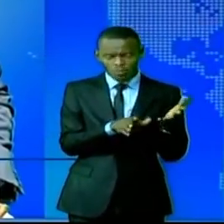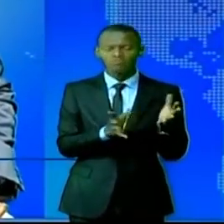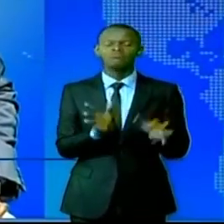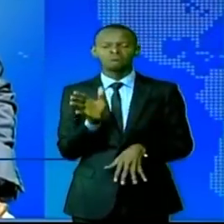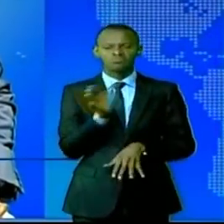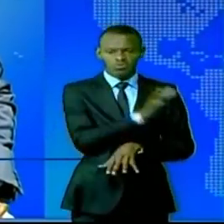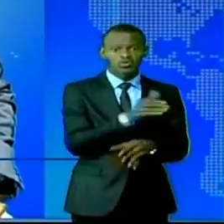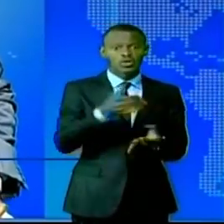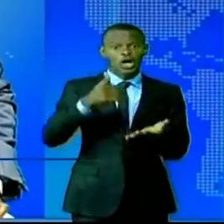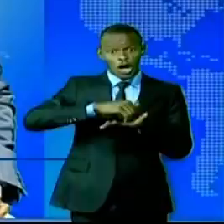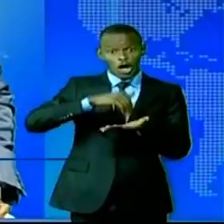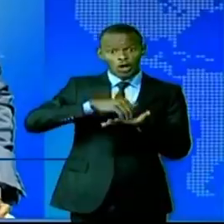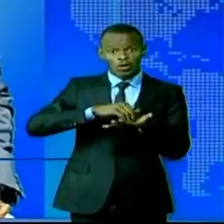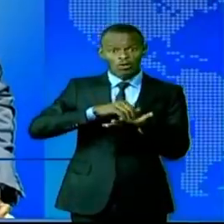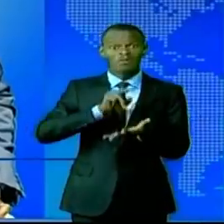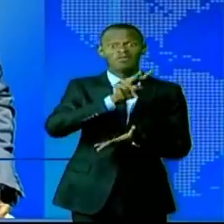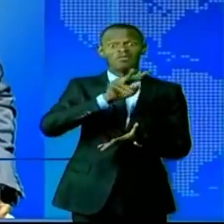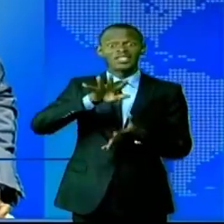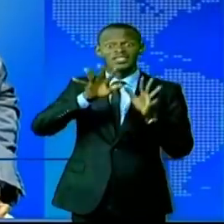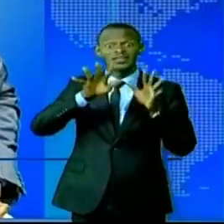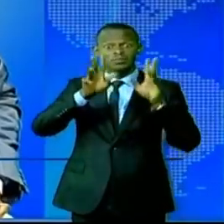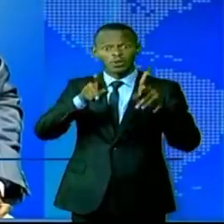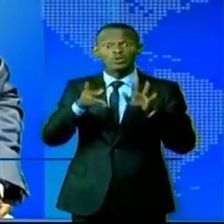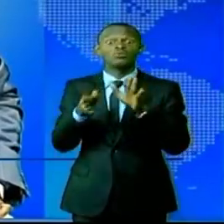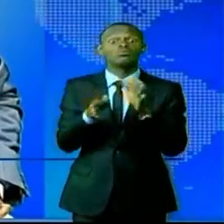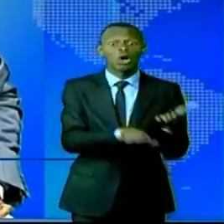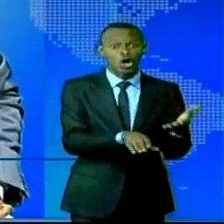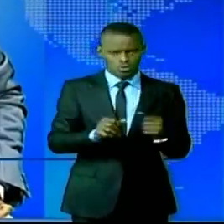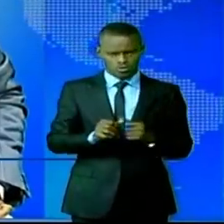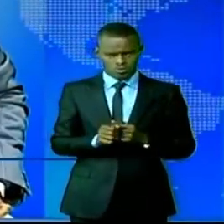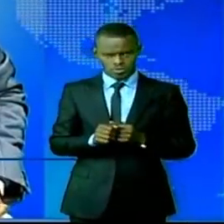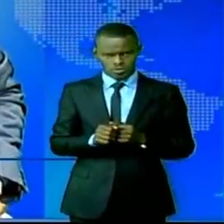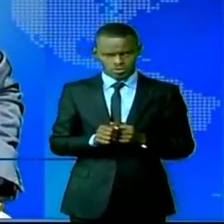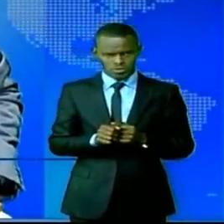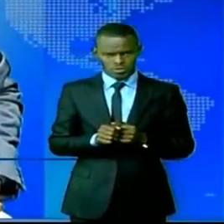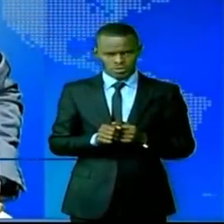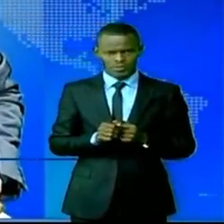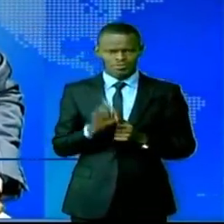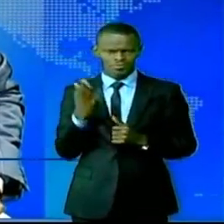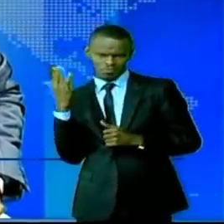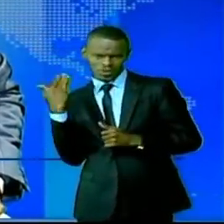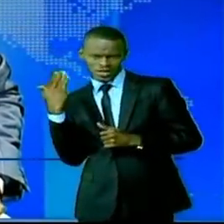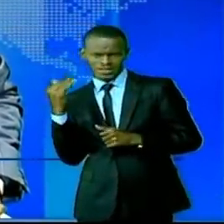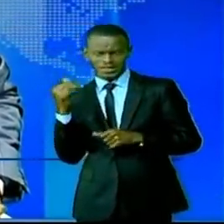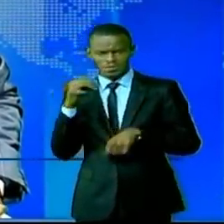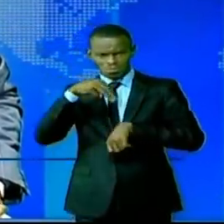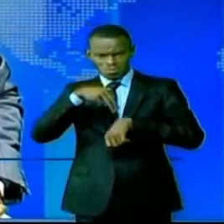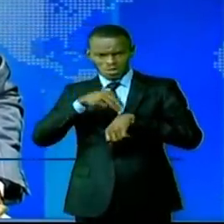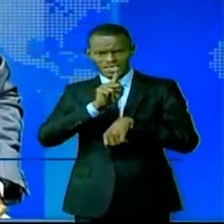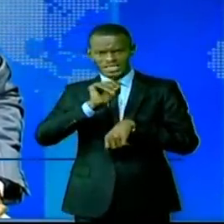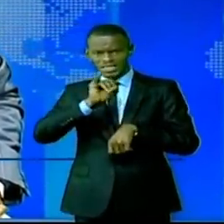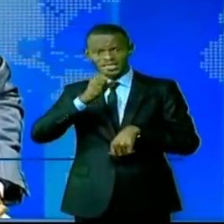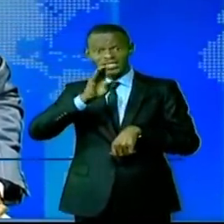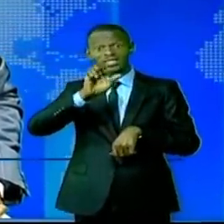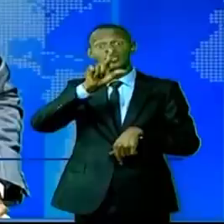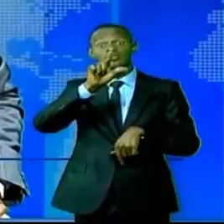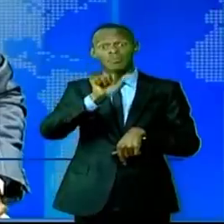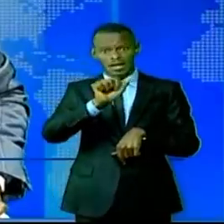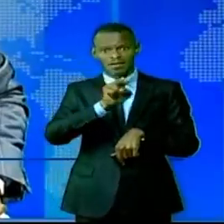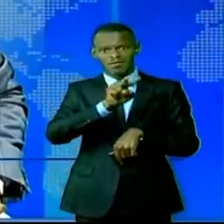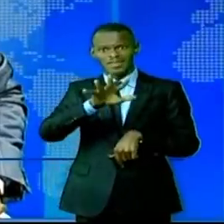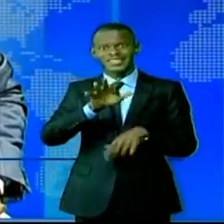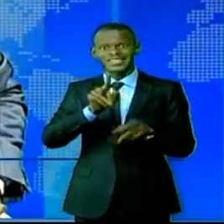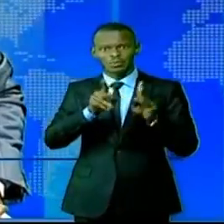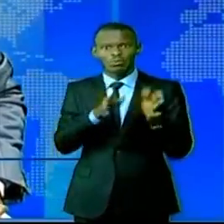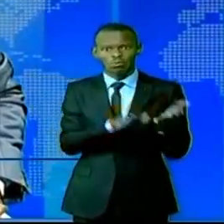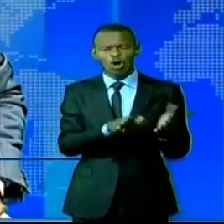rescapés. C'est le bilan du drame survenu au marché Matadi Kibala le mercredi dernier. Un autre accident s'est produit sur le boulevard Lumumba